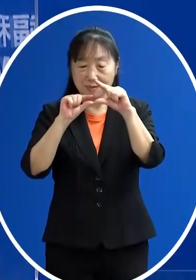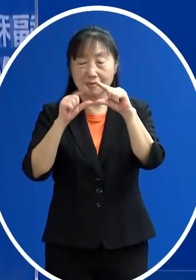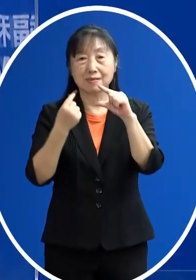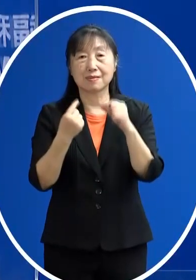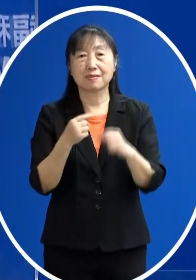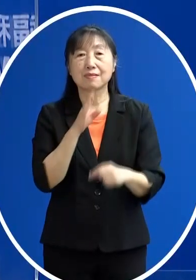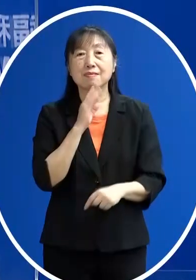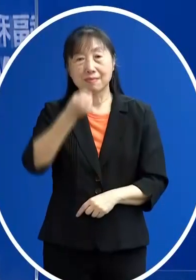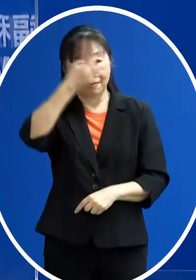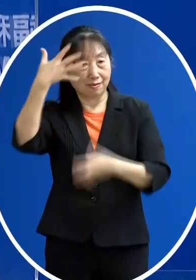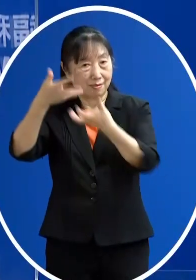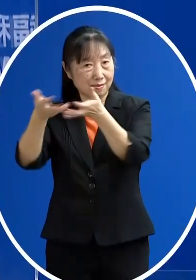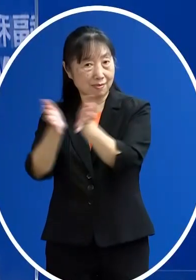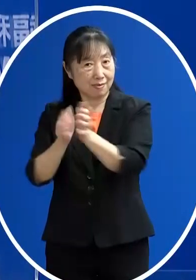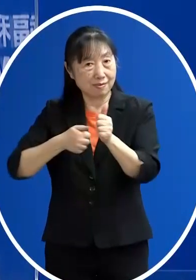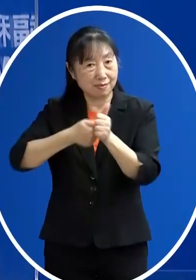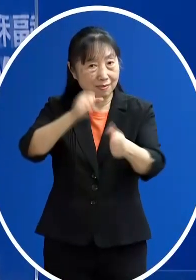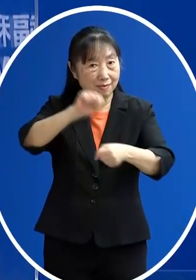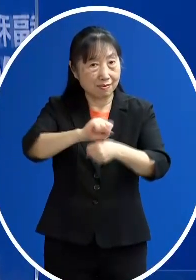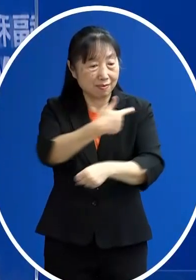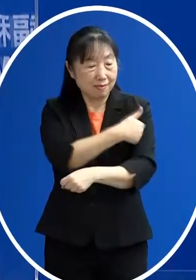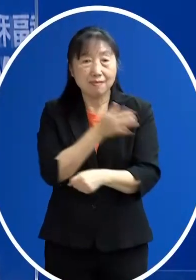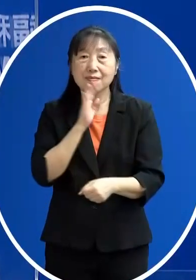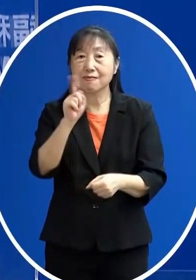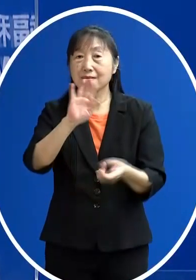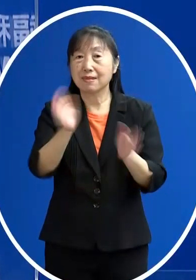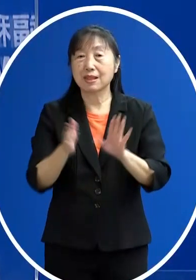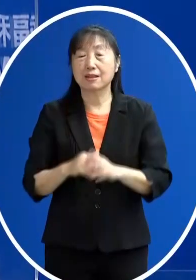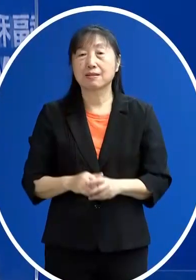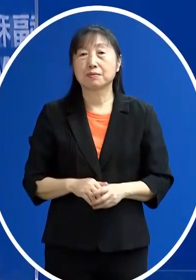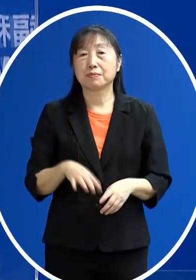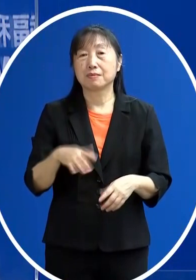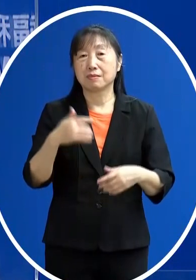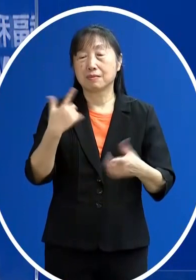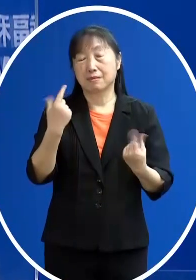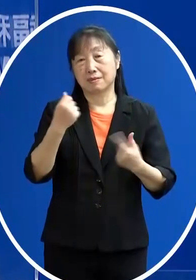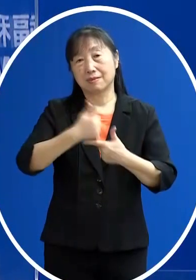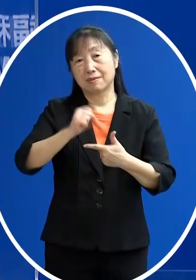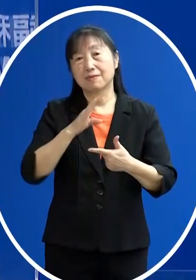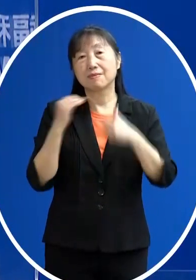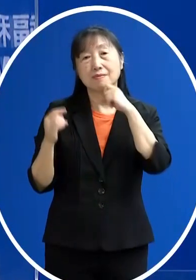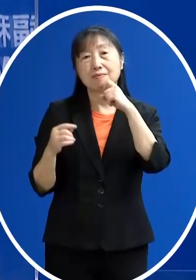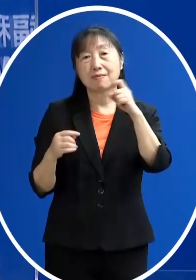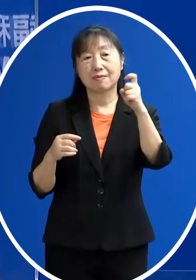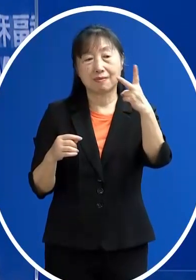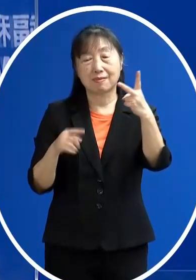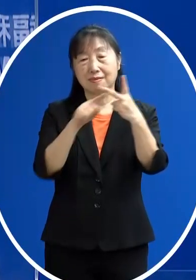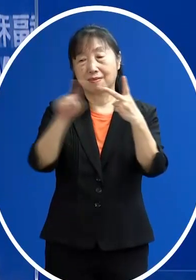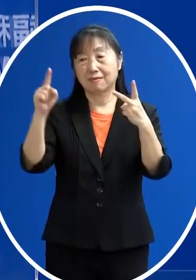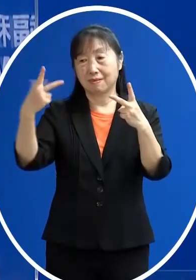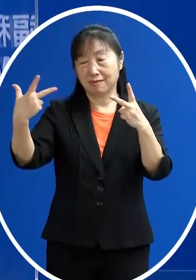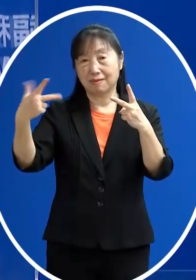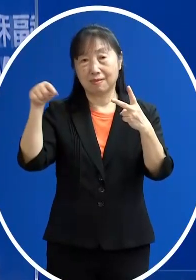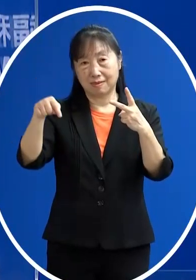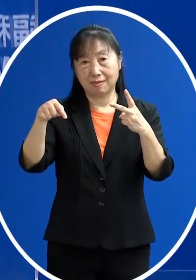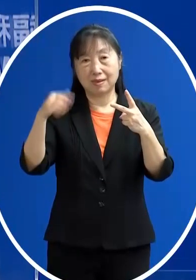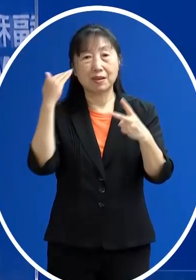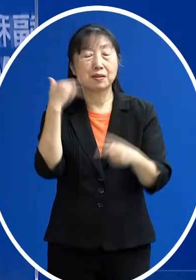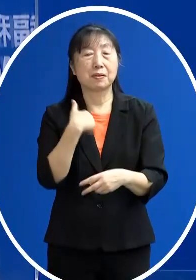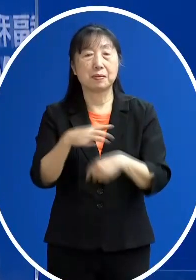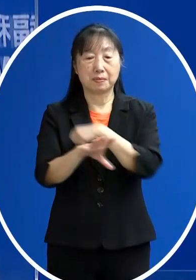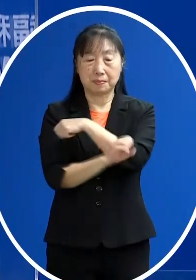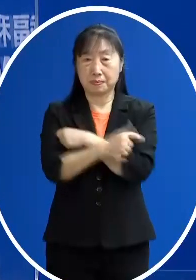少年追加剂接种建议的部分，哈，那这个部分是在建议在12到17岁在完成